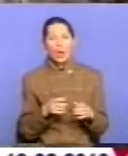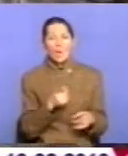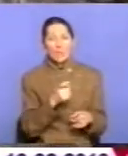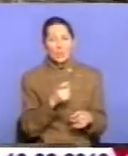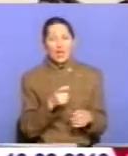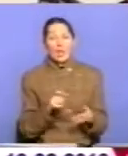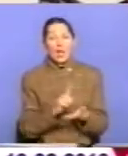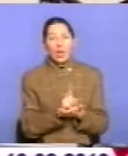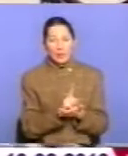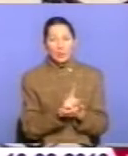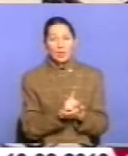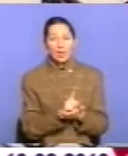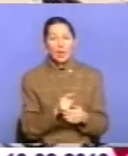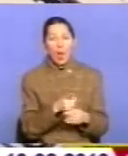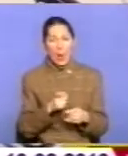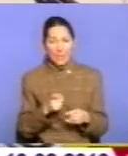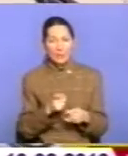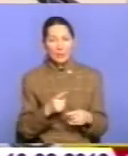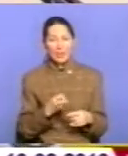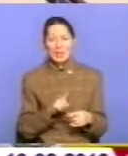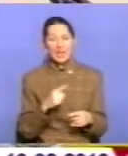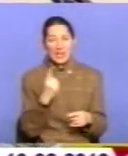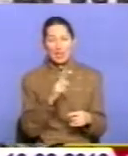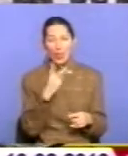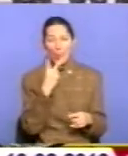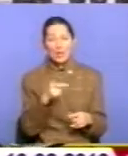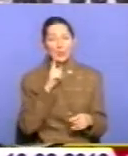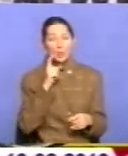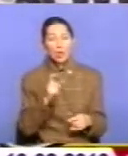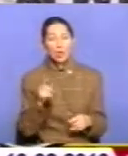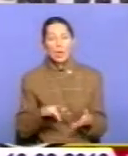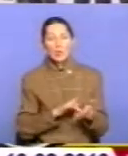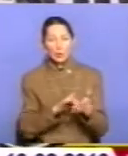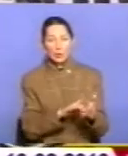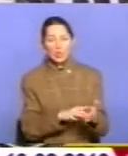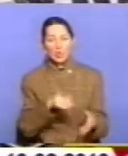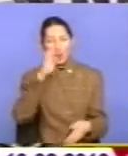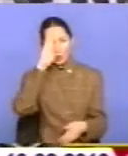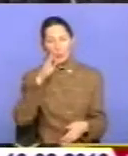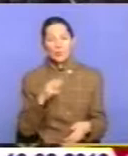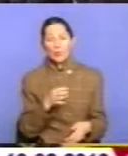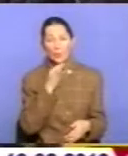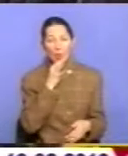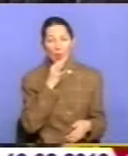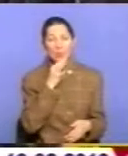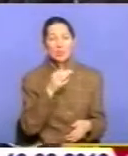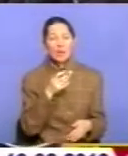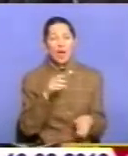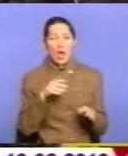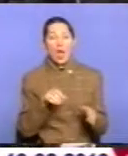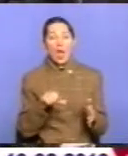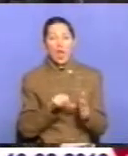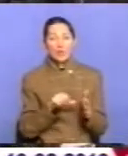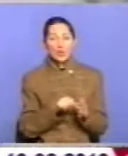та автомати – це не єдине, що побачили молоді люди на екскурсії. Юнаки із захопленням спостерігали за показовими виступами військових,